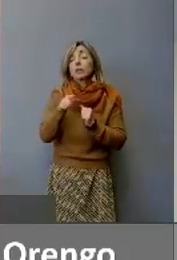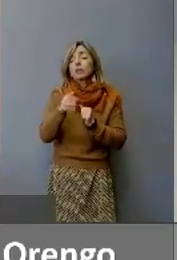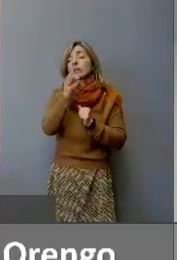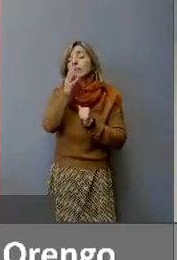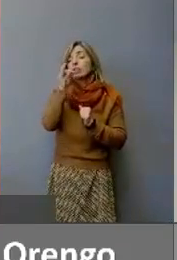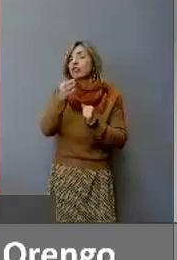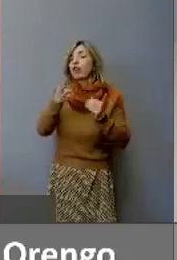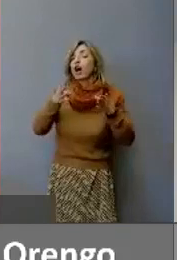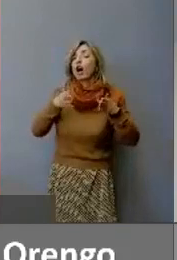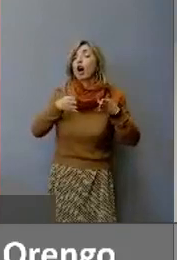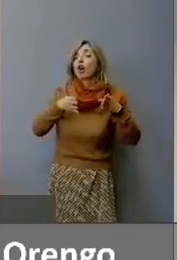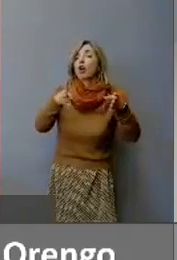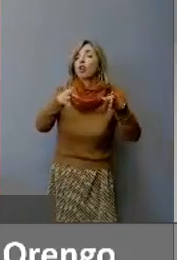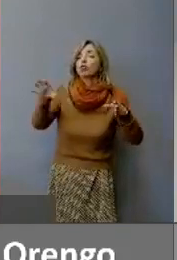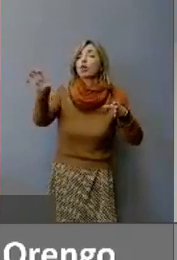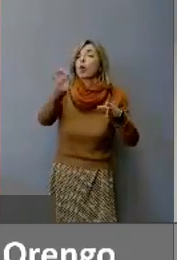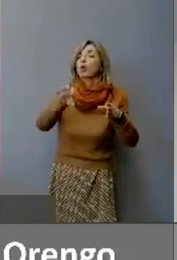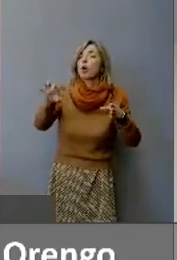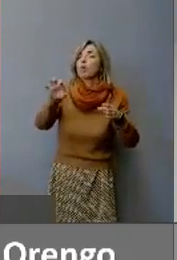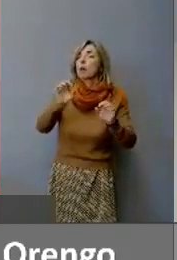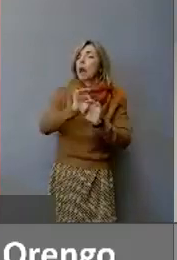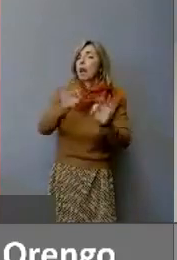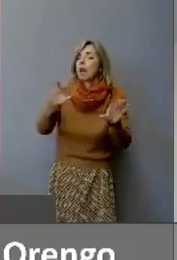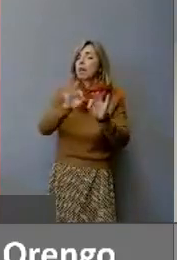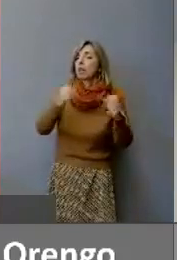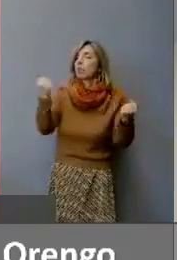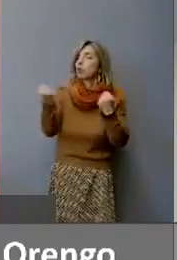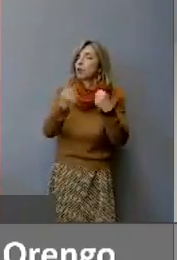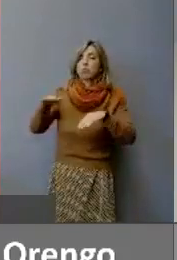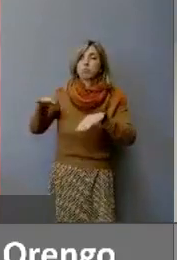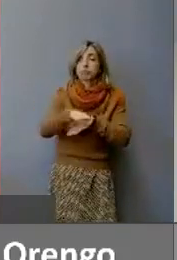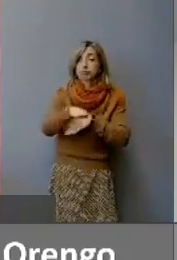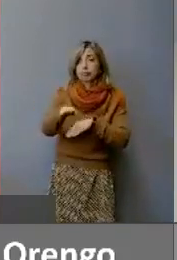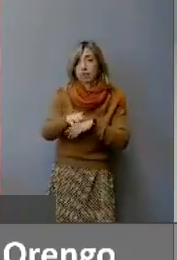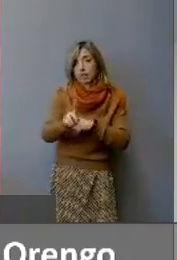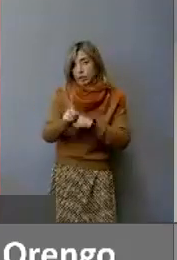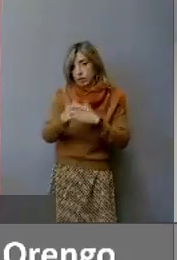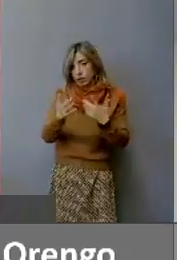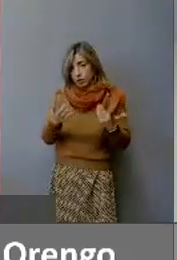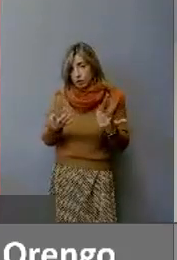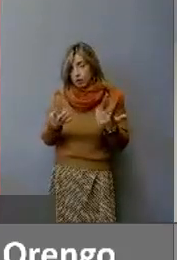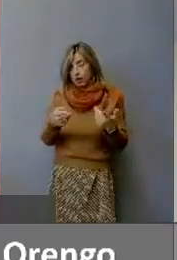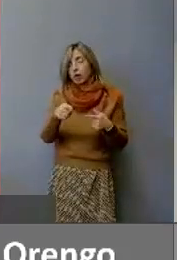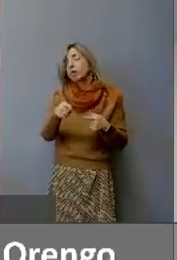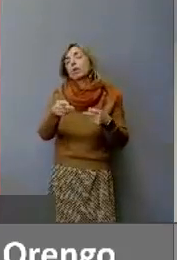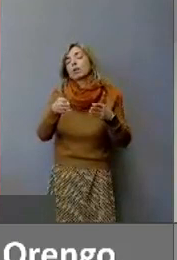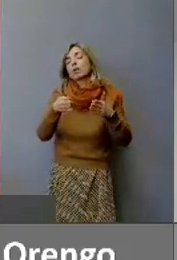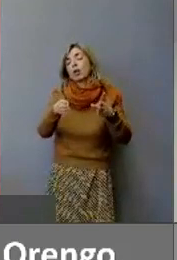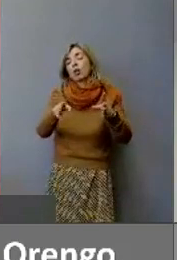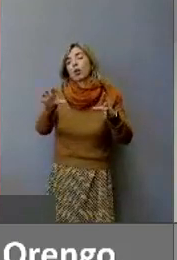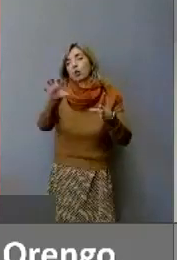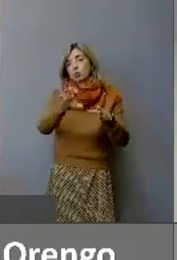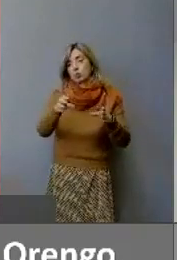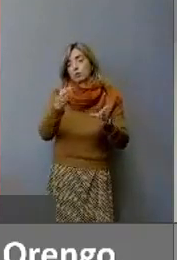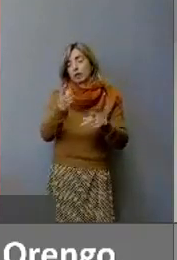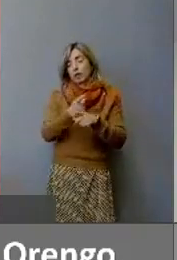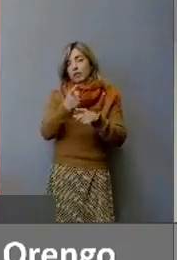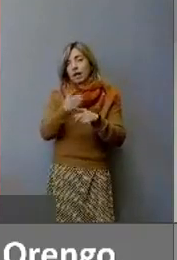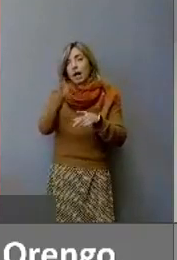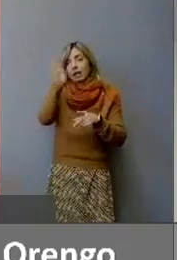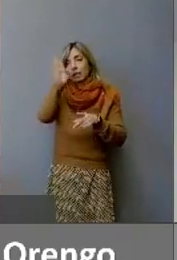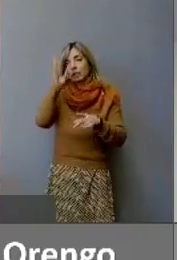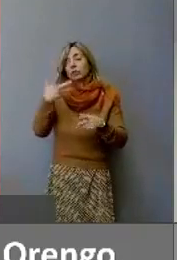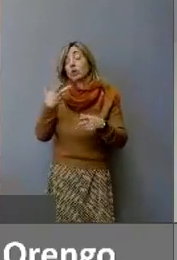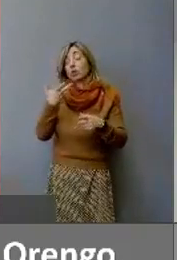impiantistica non è ancora attiva voglio ricordare che con l'europa è forse una delle maglie nere della nostra viabilità con tre incidenti